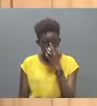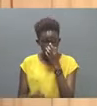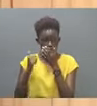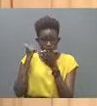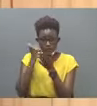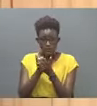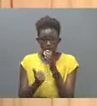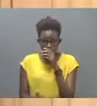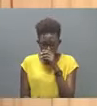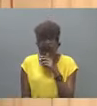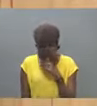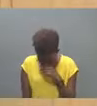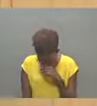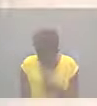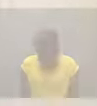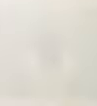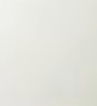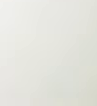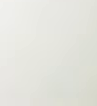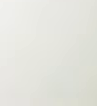Amen.